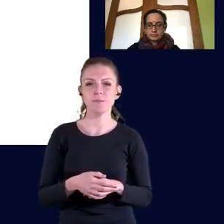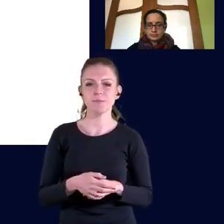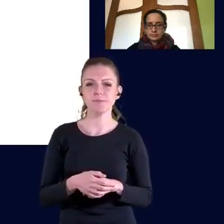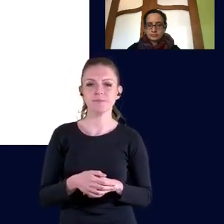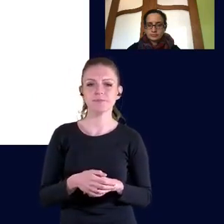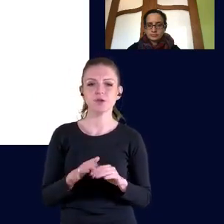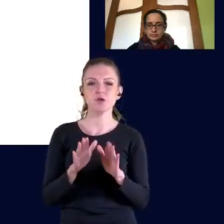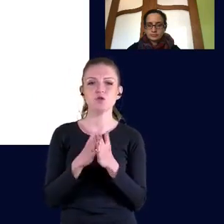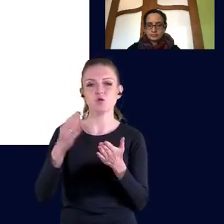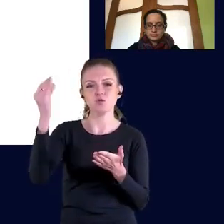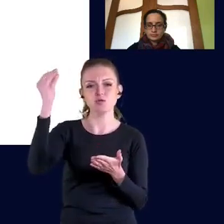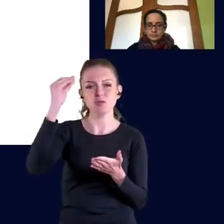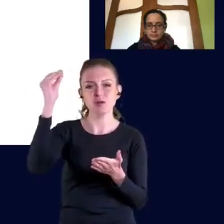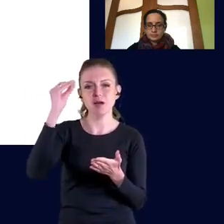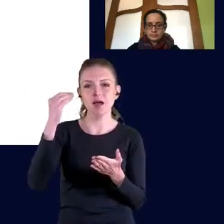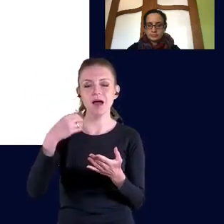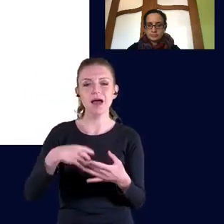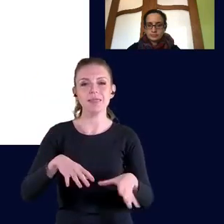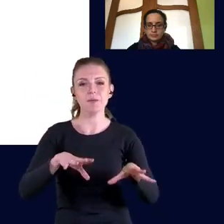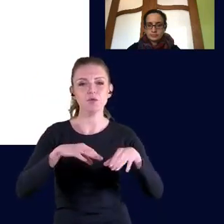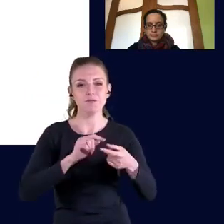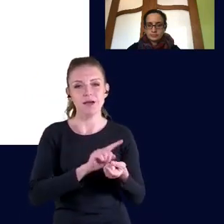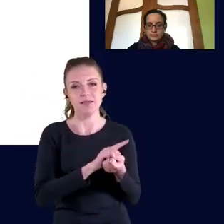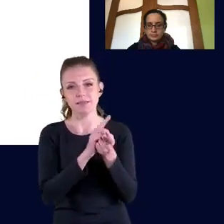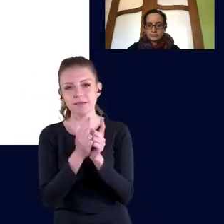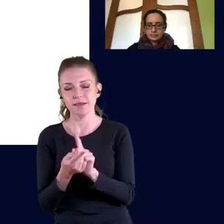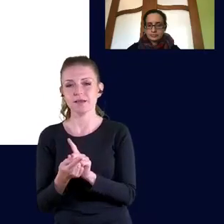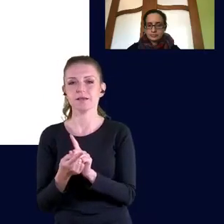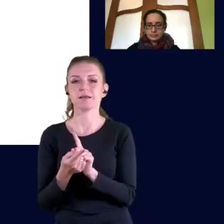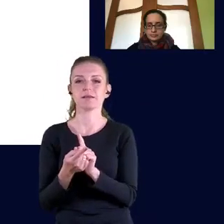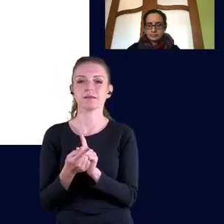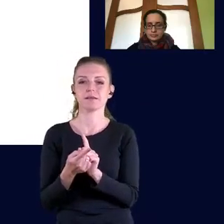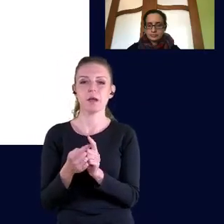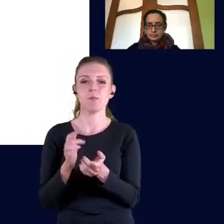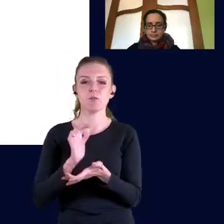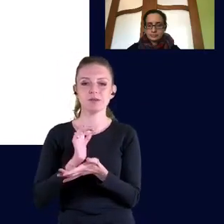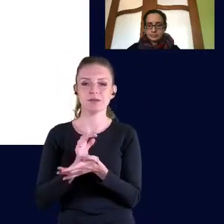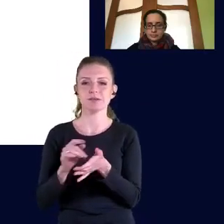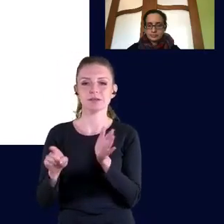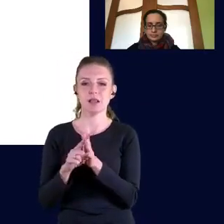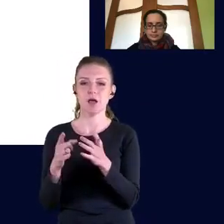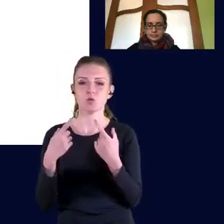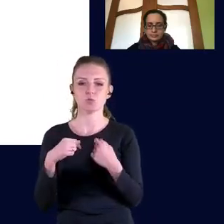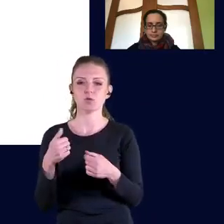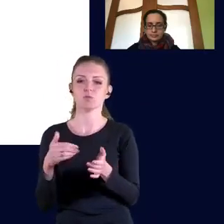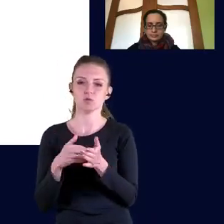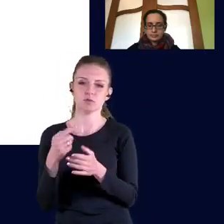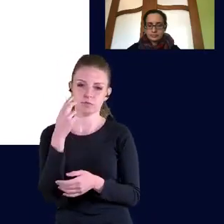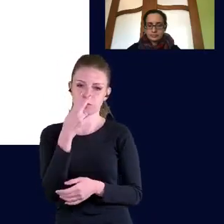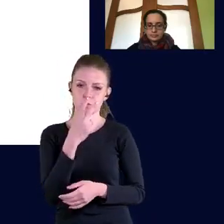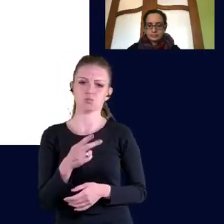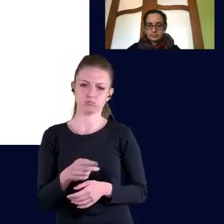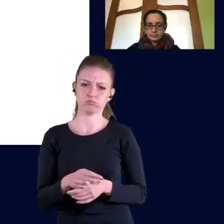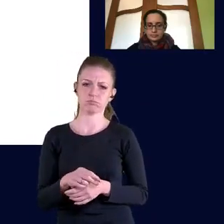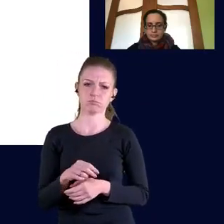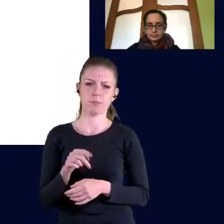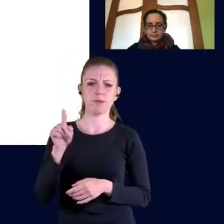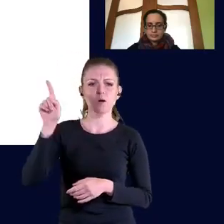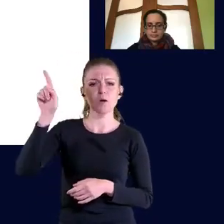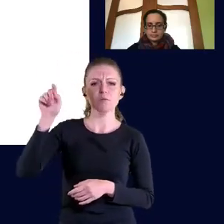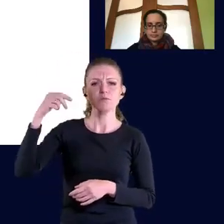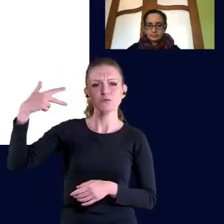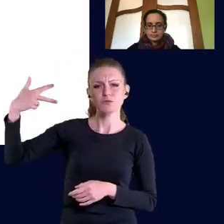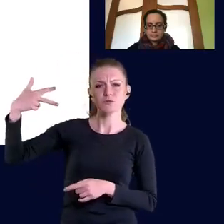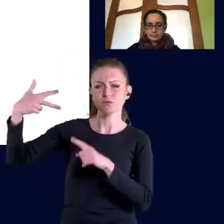podręcznik adaptowanie publikacji naukowych dla potrzeb osób z niepełnosprawnością wzroku te pierwsze dwie publikacje